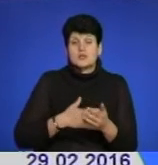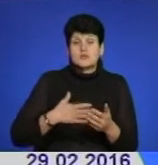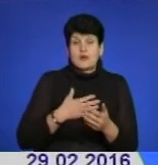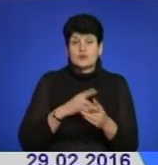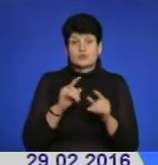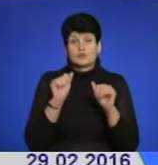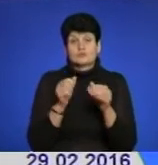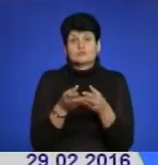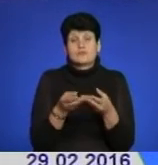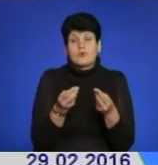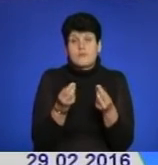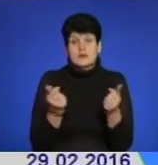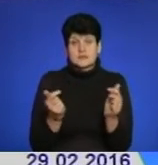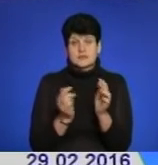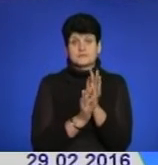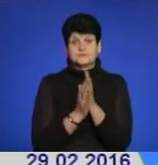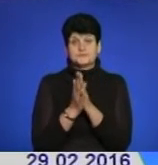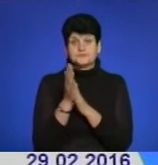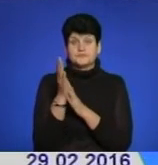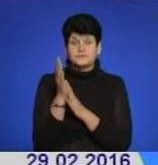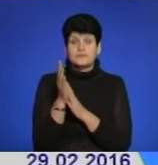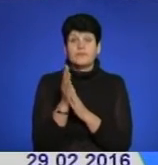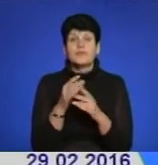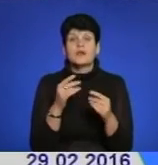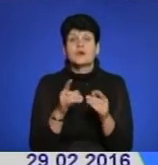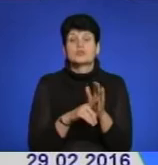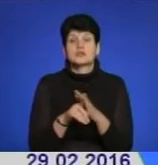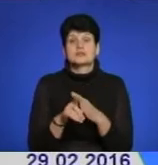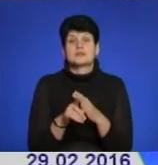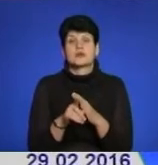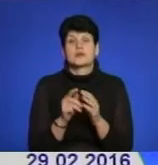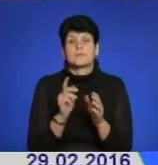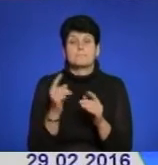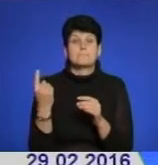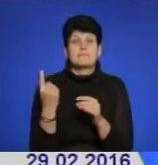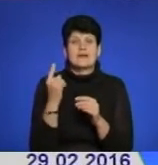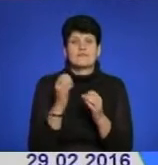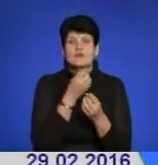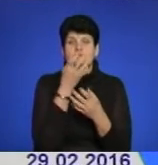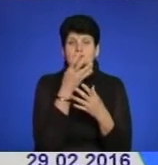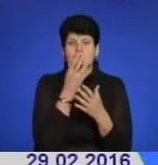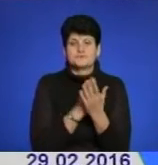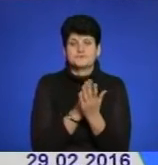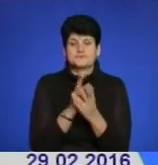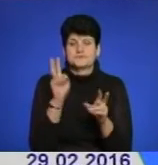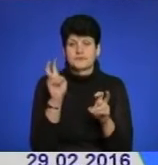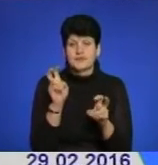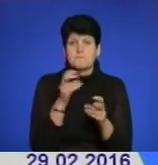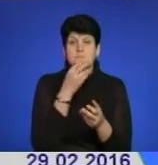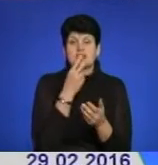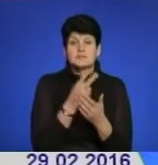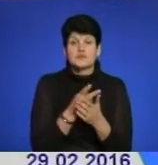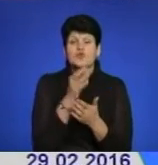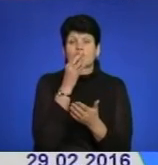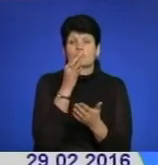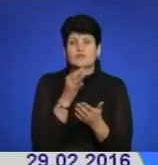боротьби з незаконним знищенням і торгівлею в області розпочалася щорічна операція «Первоцвіт». Про передбачену відповідальність і